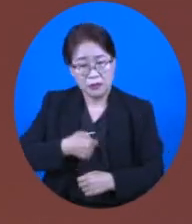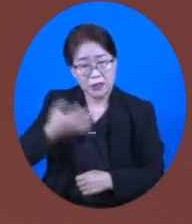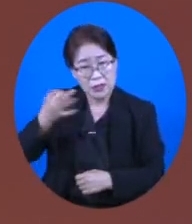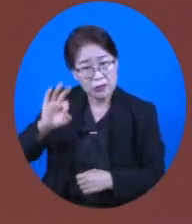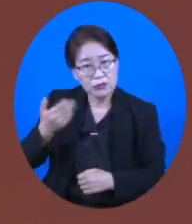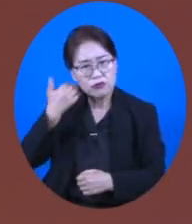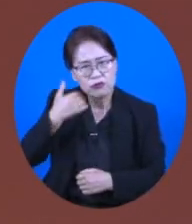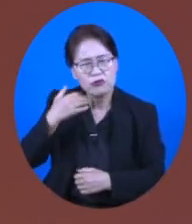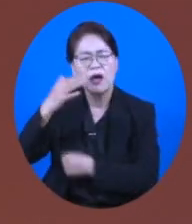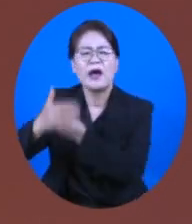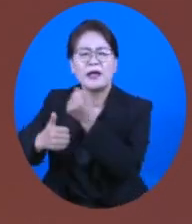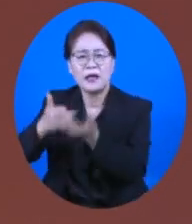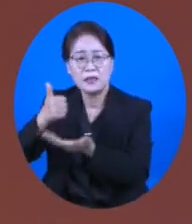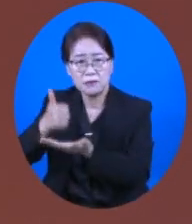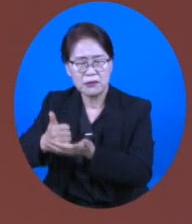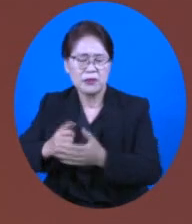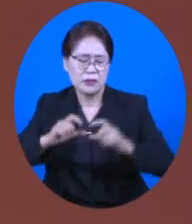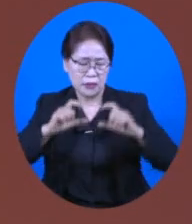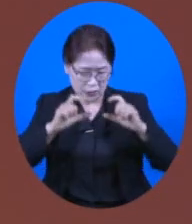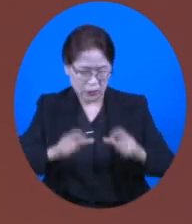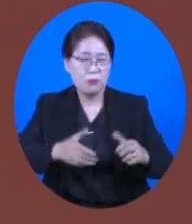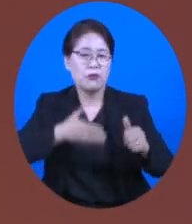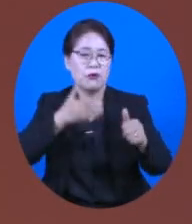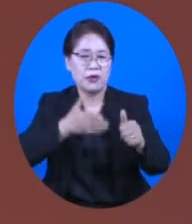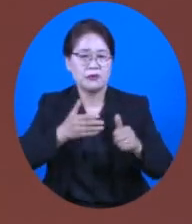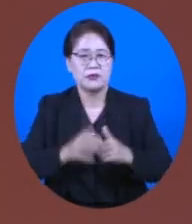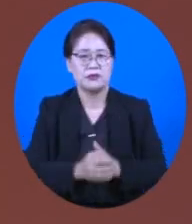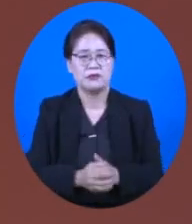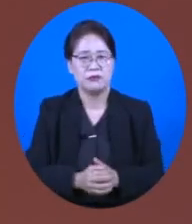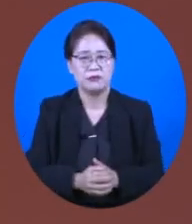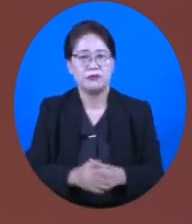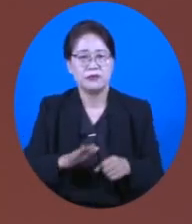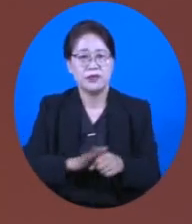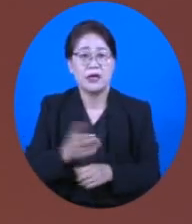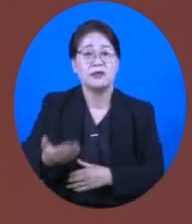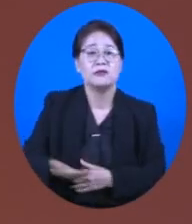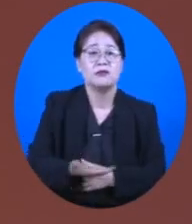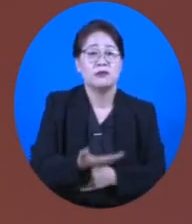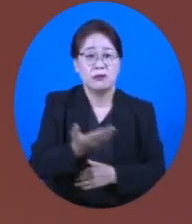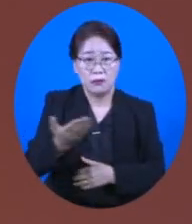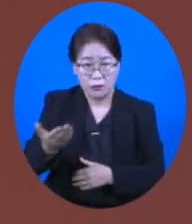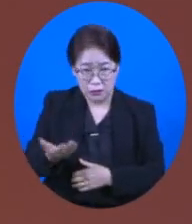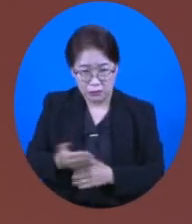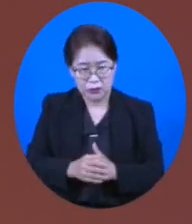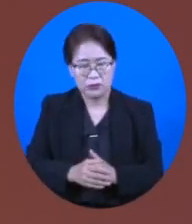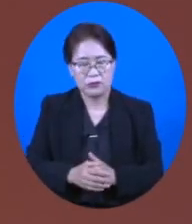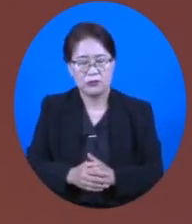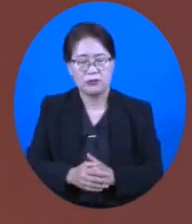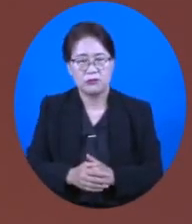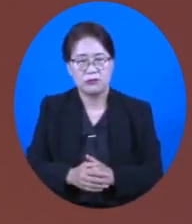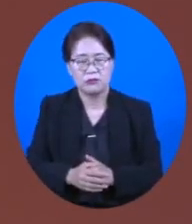내가 아니오 하나님이심을 선포하셔야 돼요. 사랑하는 성도 여러분, 우리는요